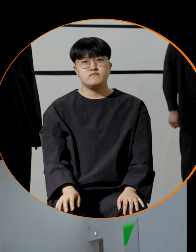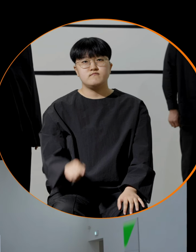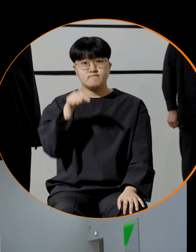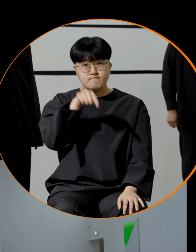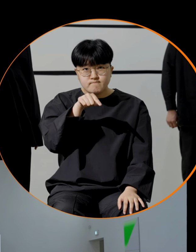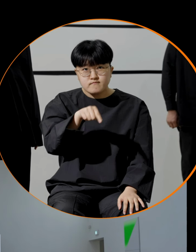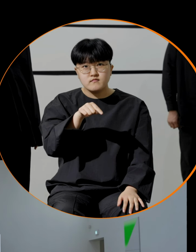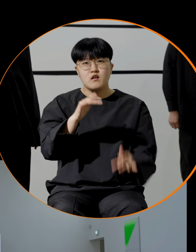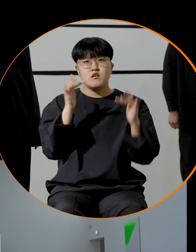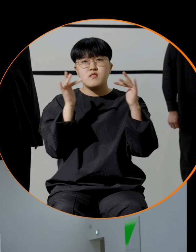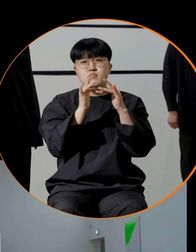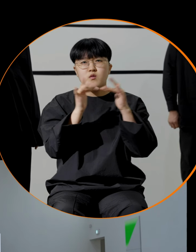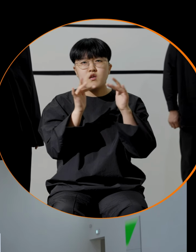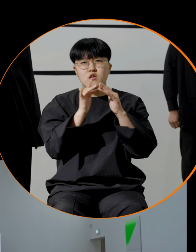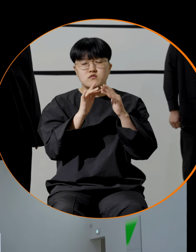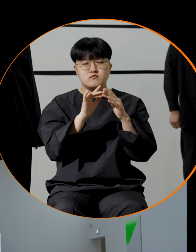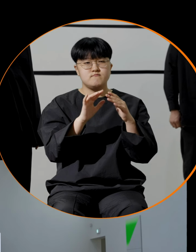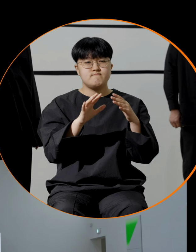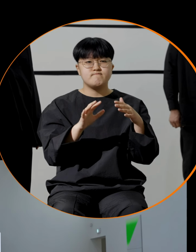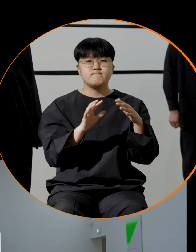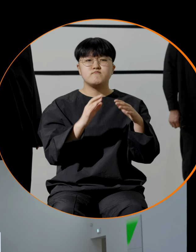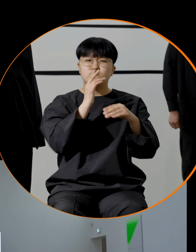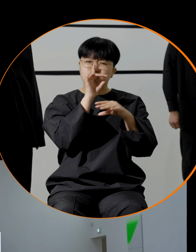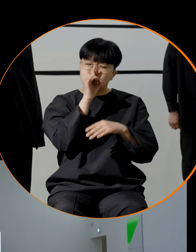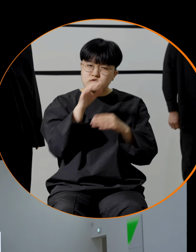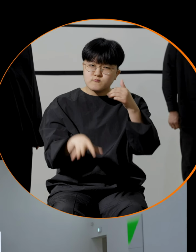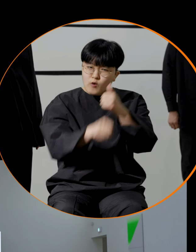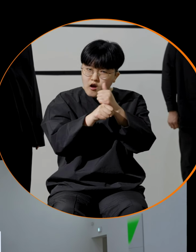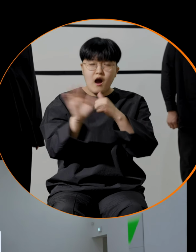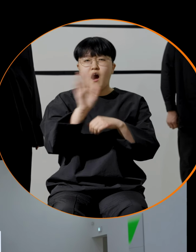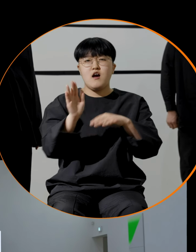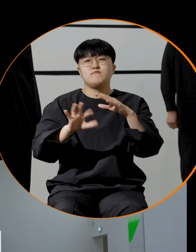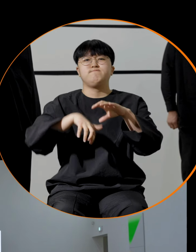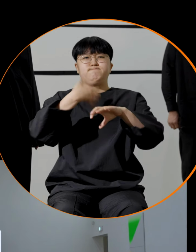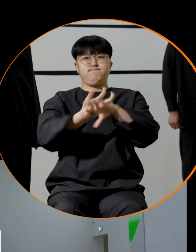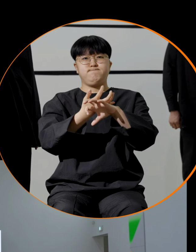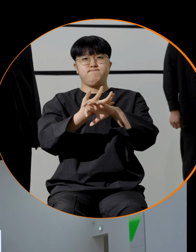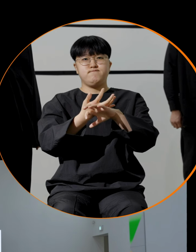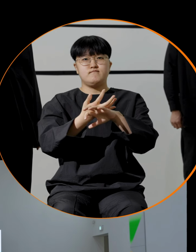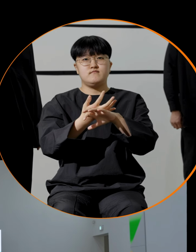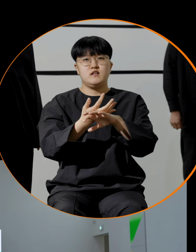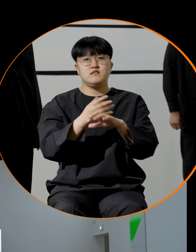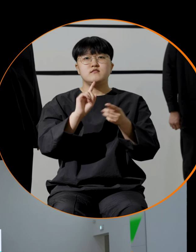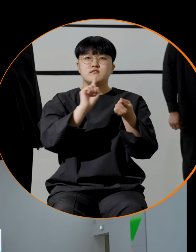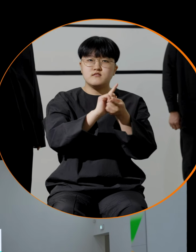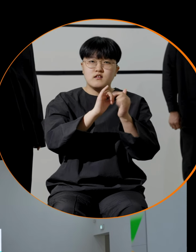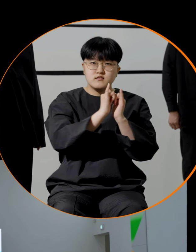이들은 인터넷 환경을 탈중앙화시키고 이로써 사람과 사이를